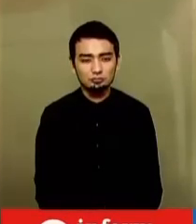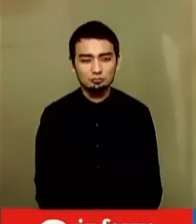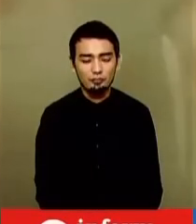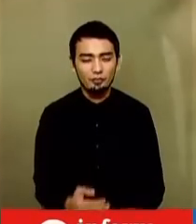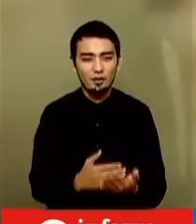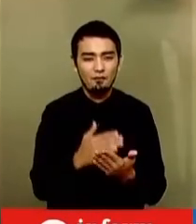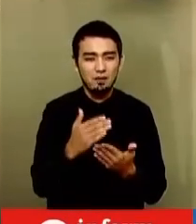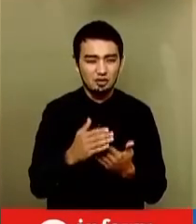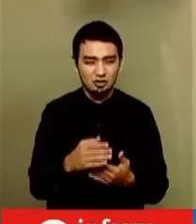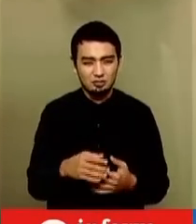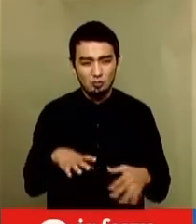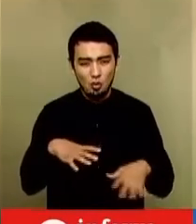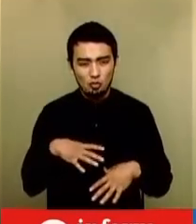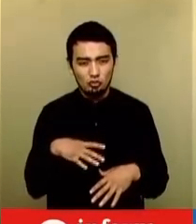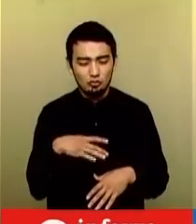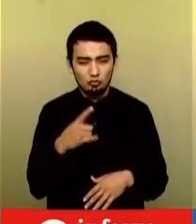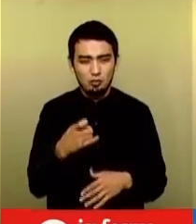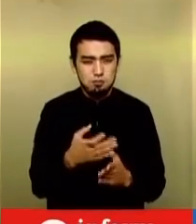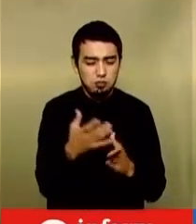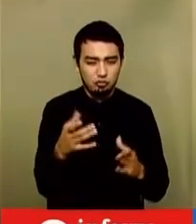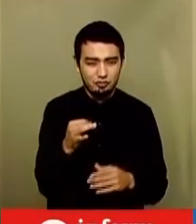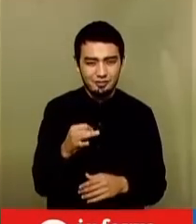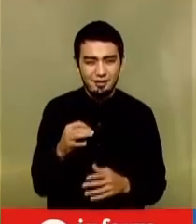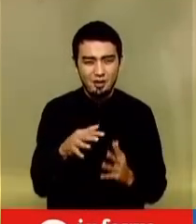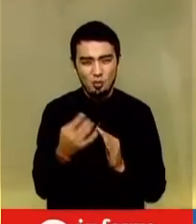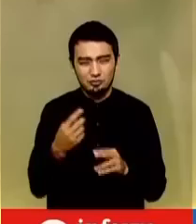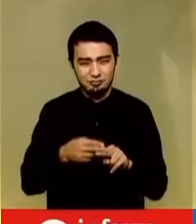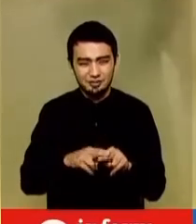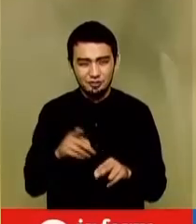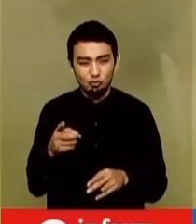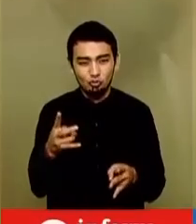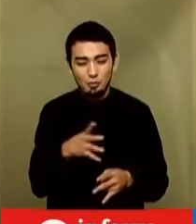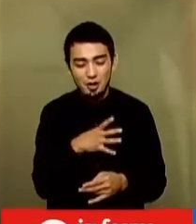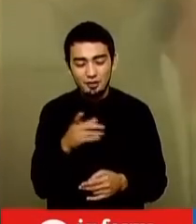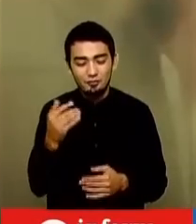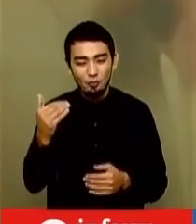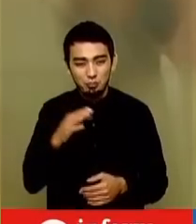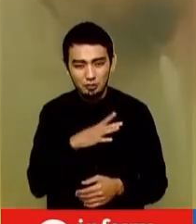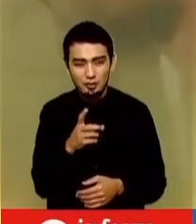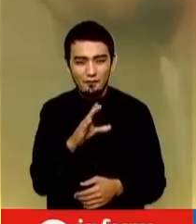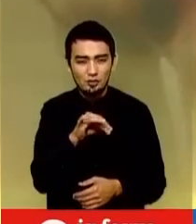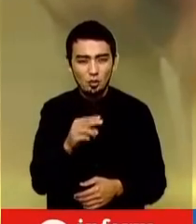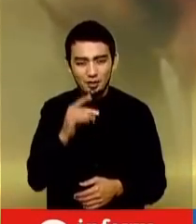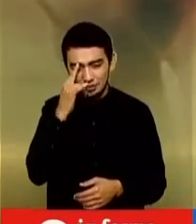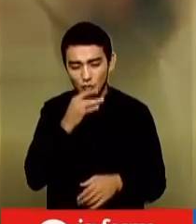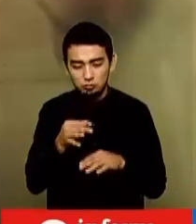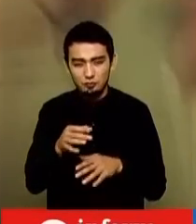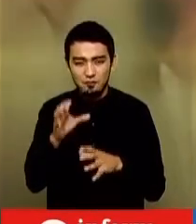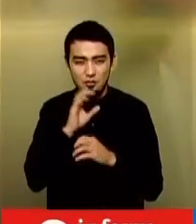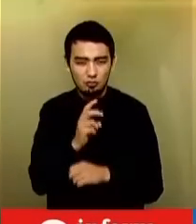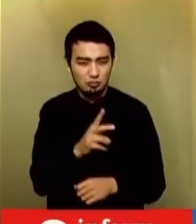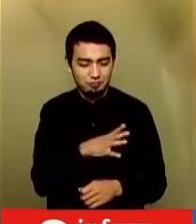Свыше полсотни лошадей, принадлежащих одному из крестьянских хозяйств, угнали в Восточно-Казахстанской области. Ущерб